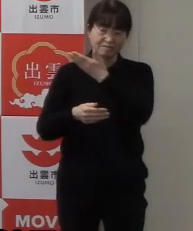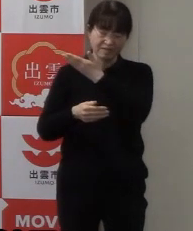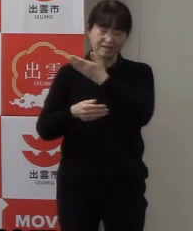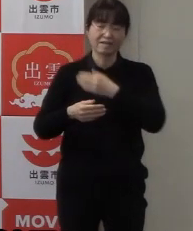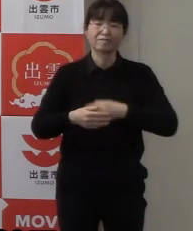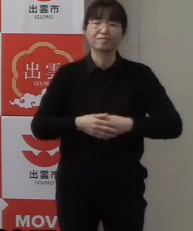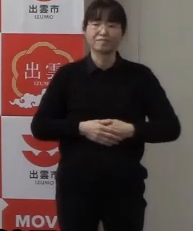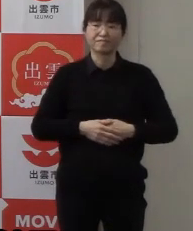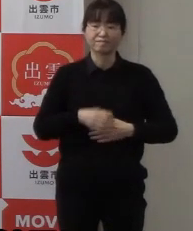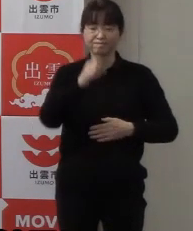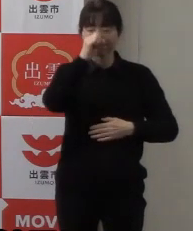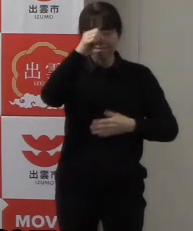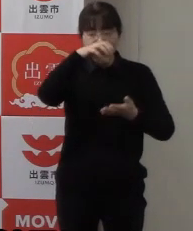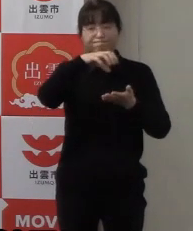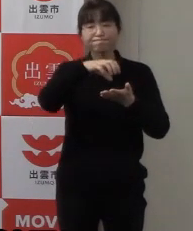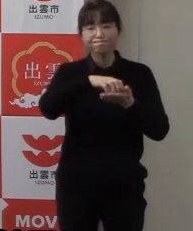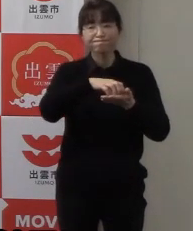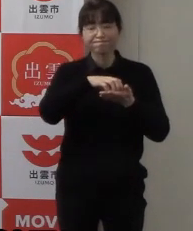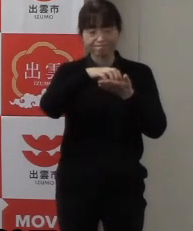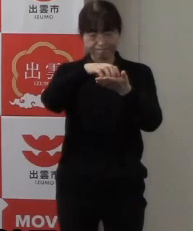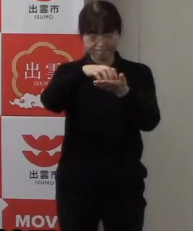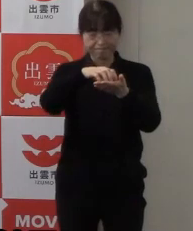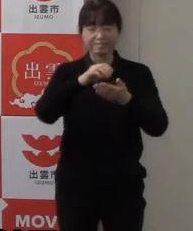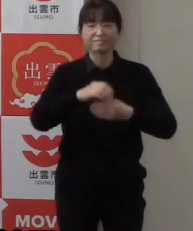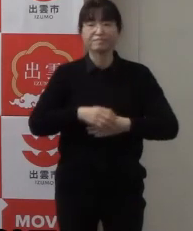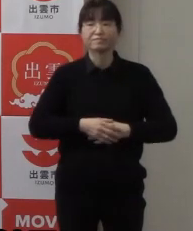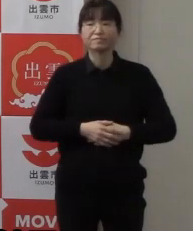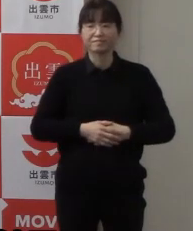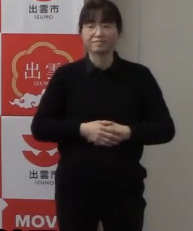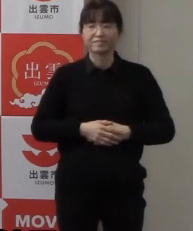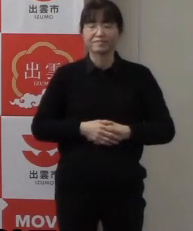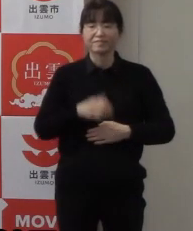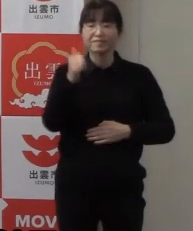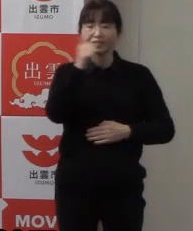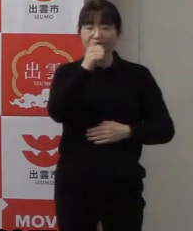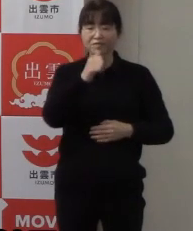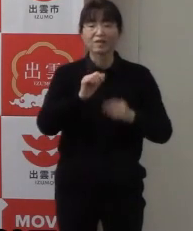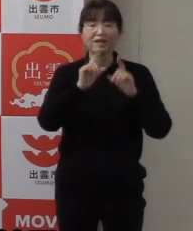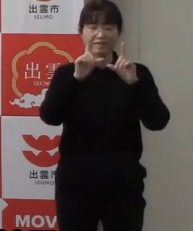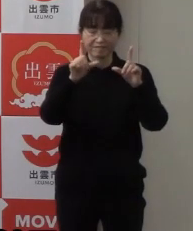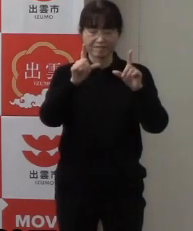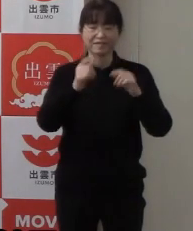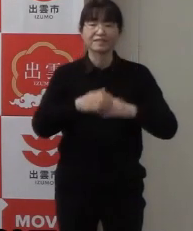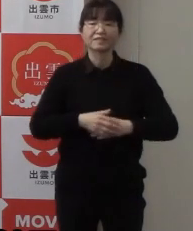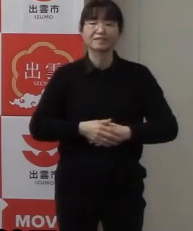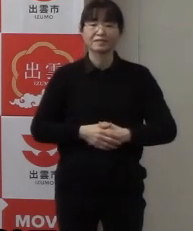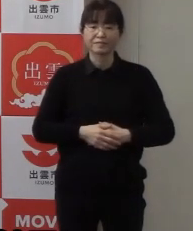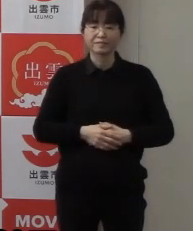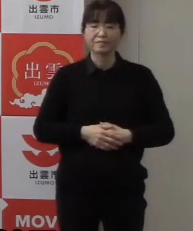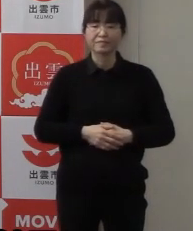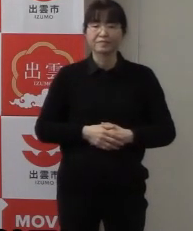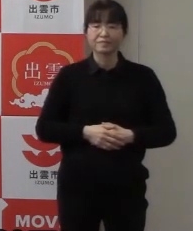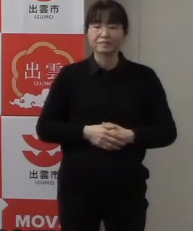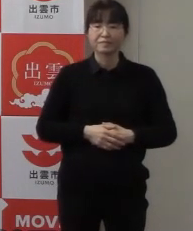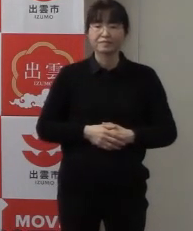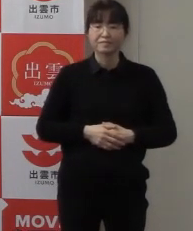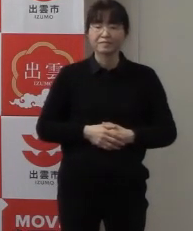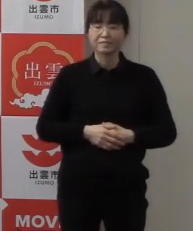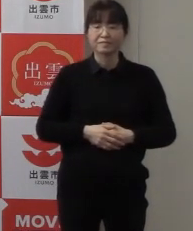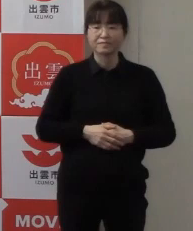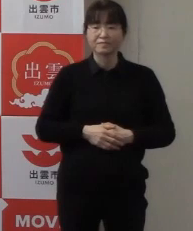、優秀賞だったということでありますので、ちょっとご紹介をさせていただければというふうに思います。